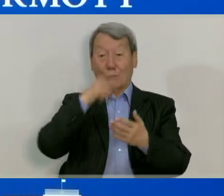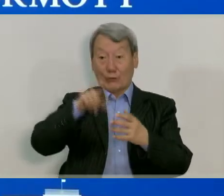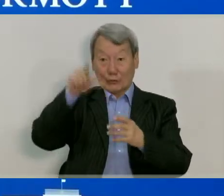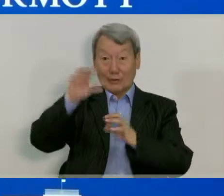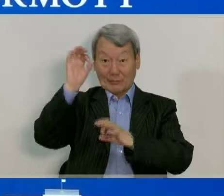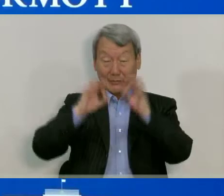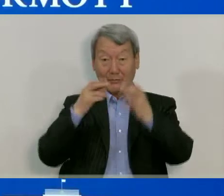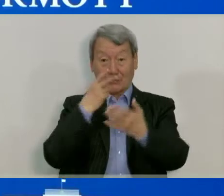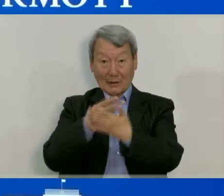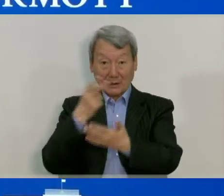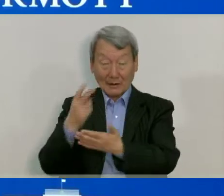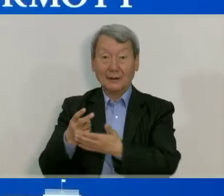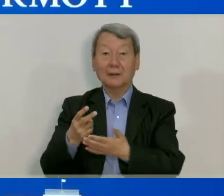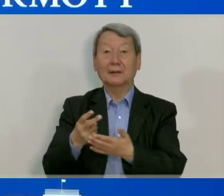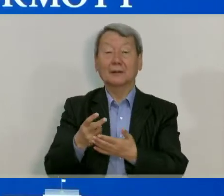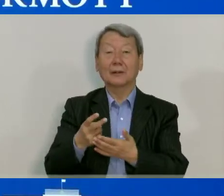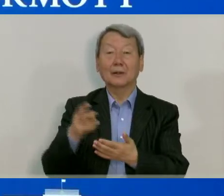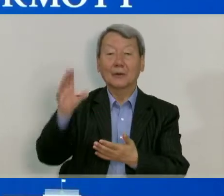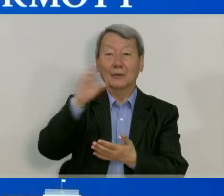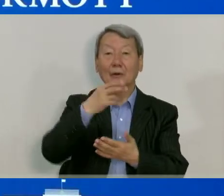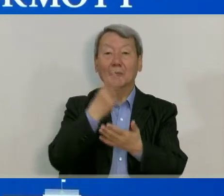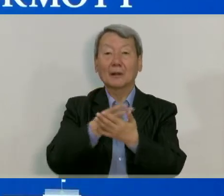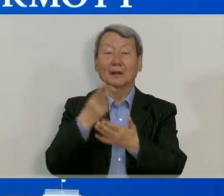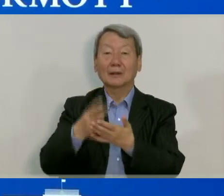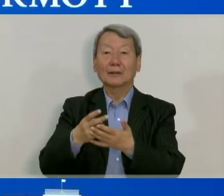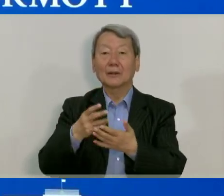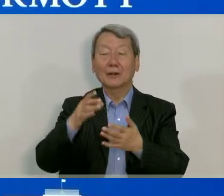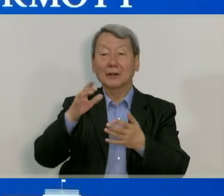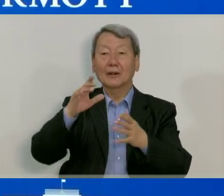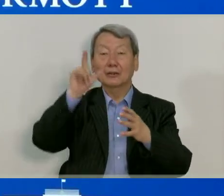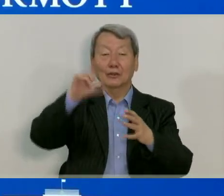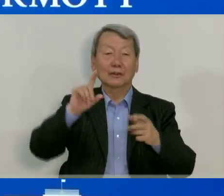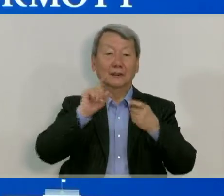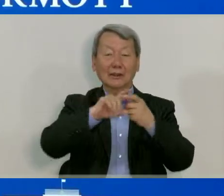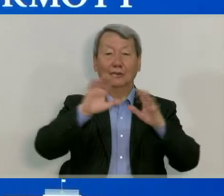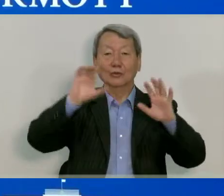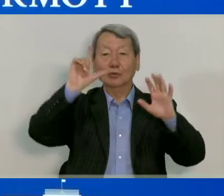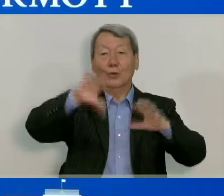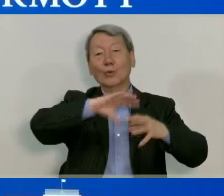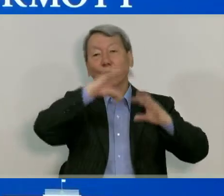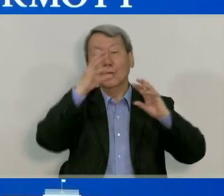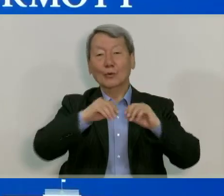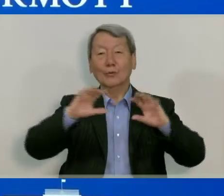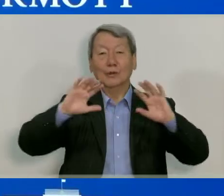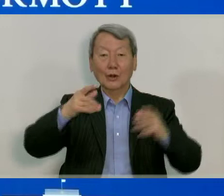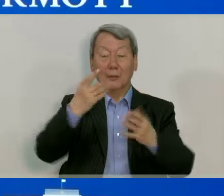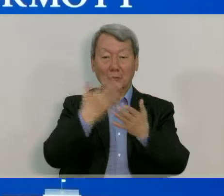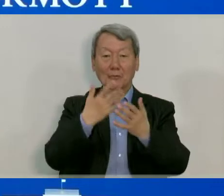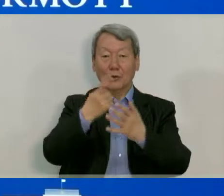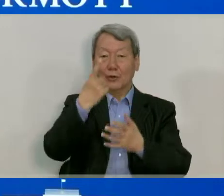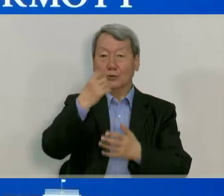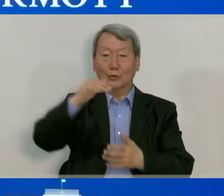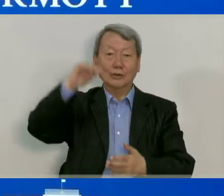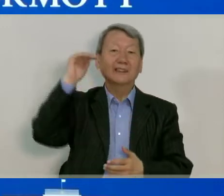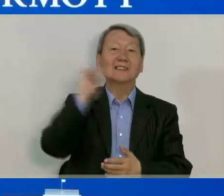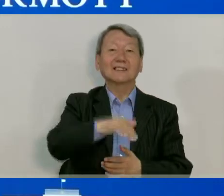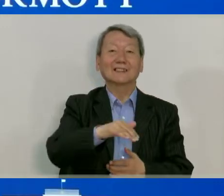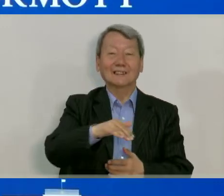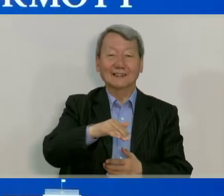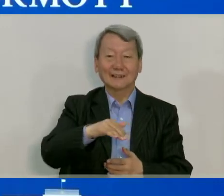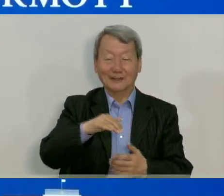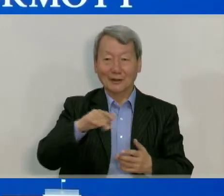показатели заболеваемости – это показатель число случаев на 100 тысяч населения. Это